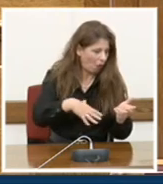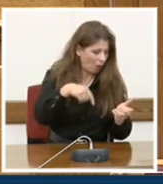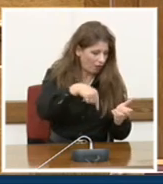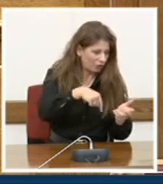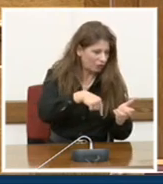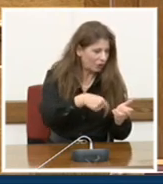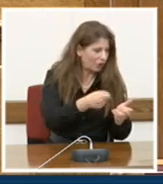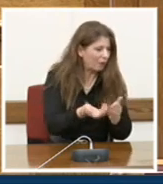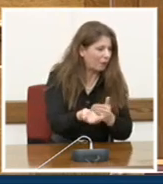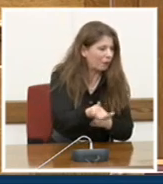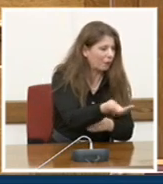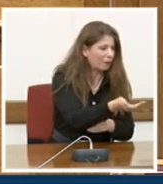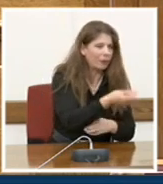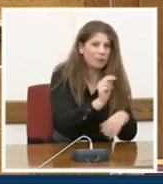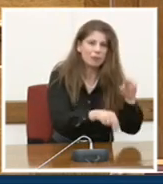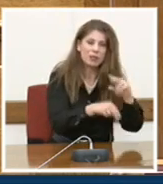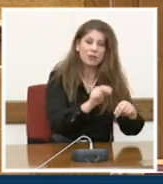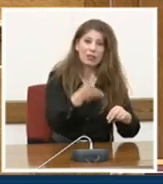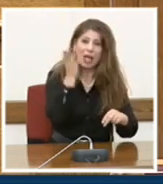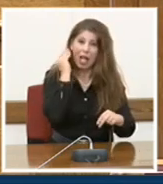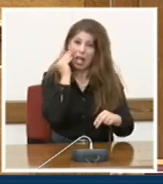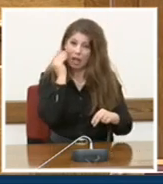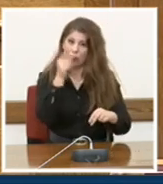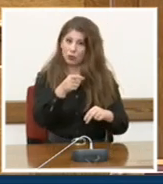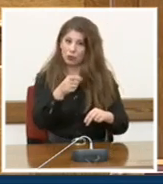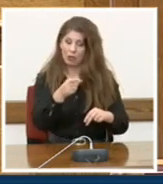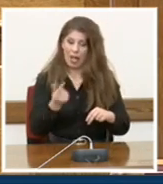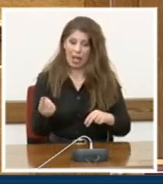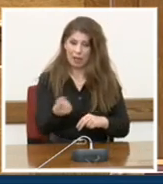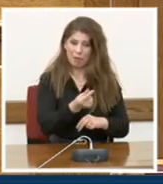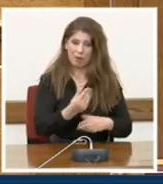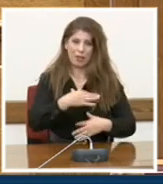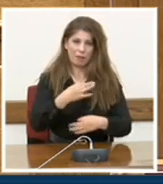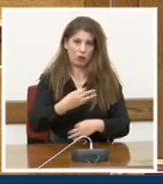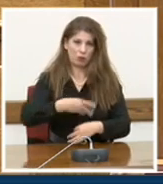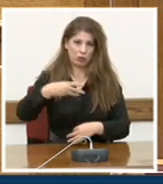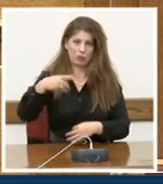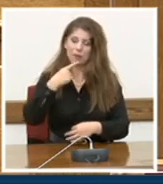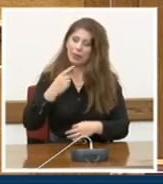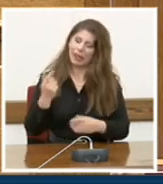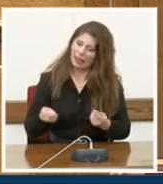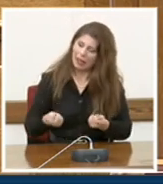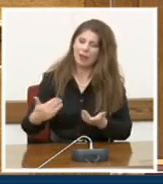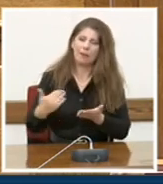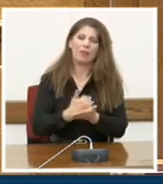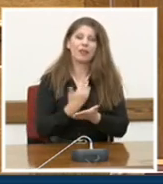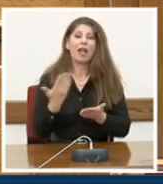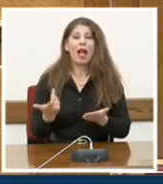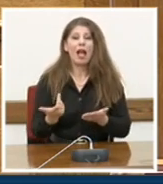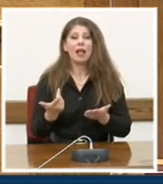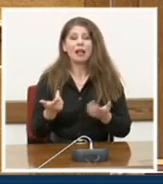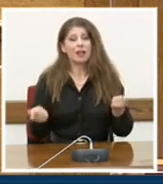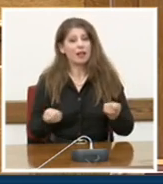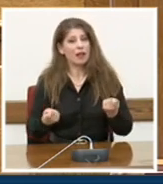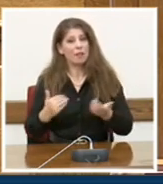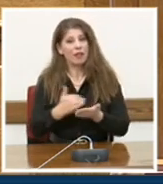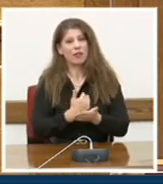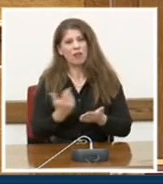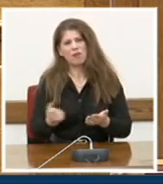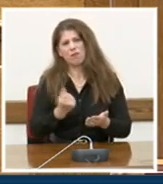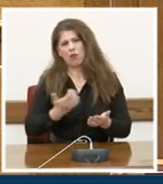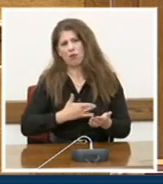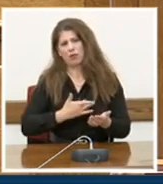εκπομπή την εκπρόσωπο του ΣΥΡΙΖΑ να λέει ότι κάναμε αδικίες, αλλά τις κάναμε με πόνο